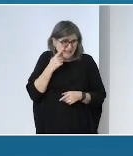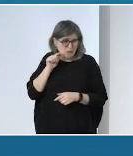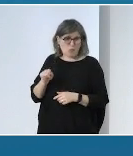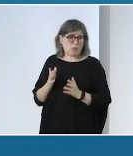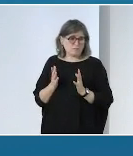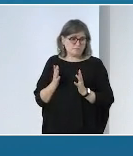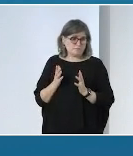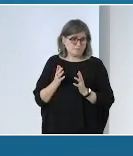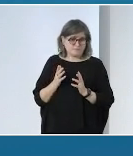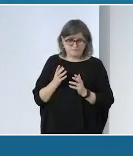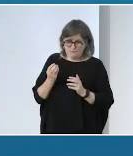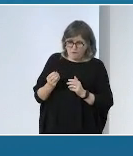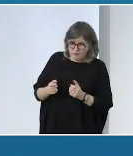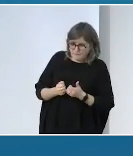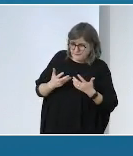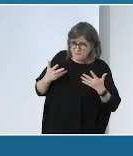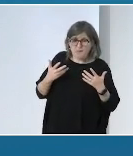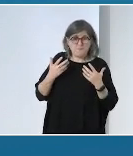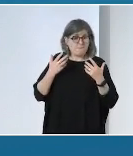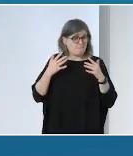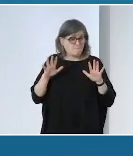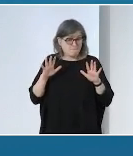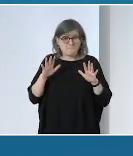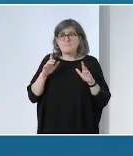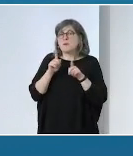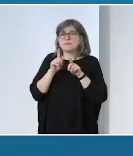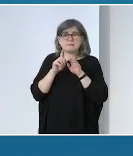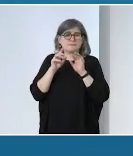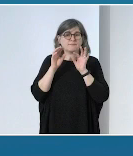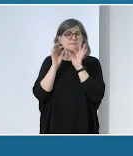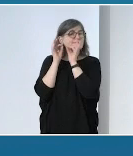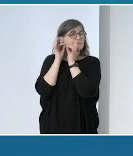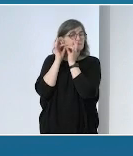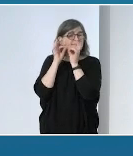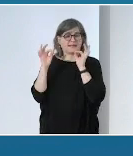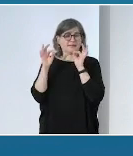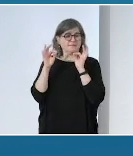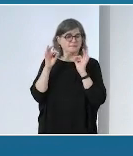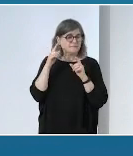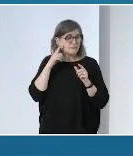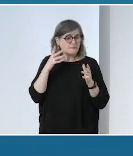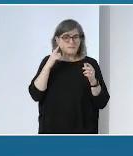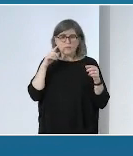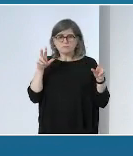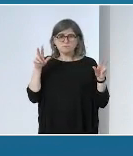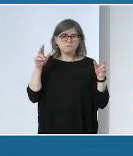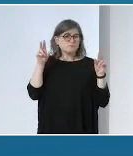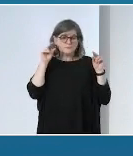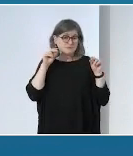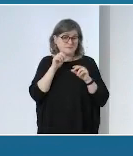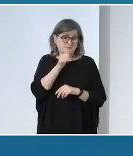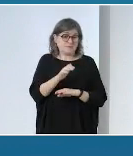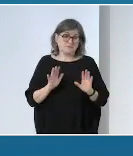Et il n'y a éventuellement pas du tout de nerf 8 aussi. Donc on poursuit